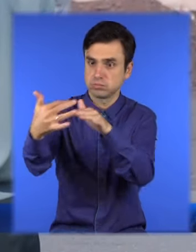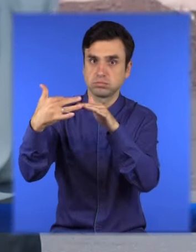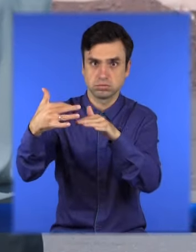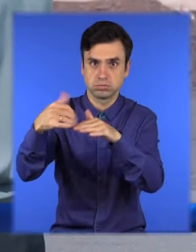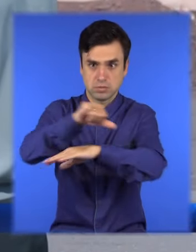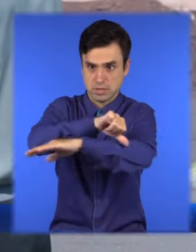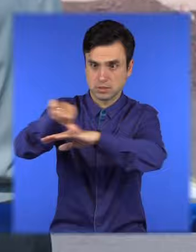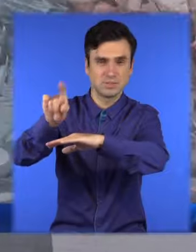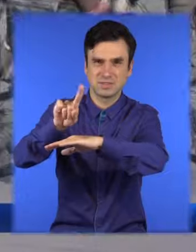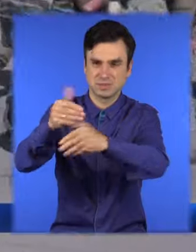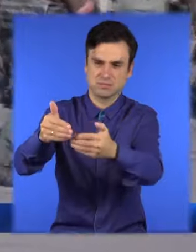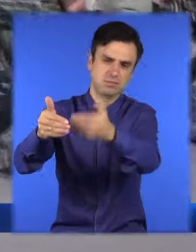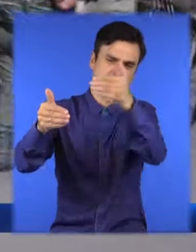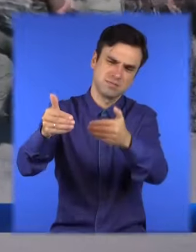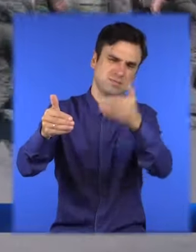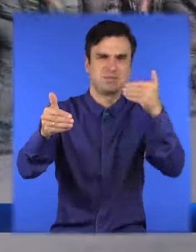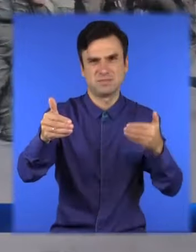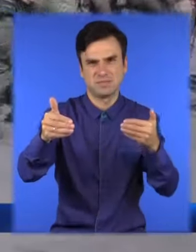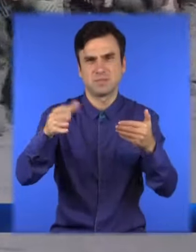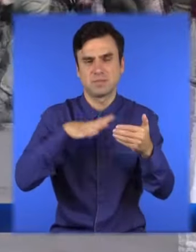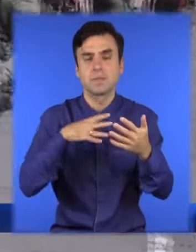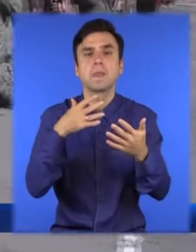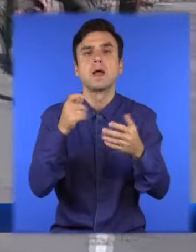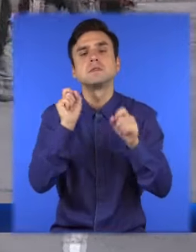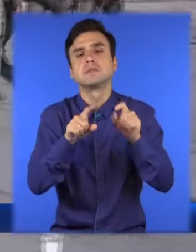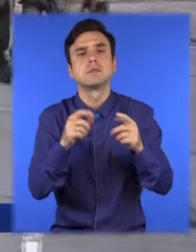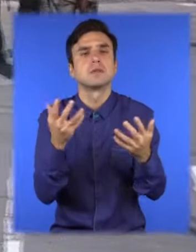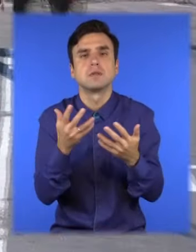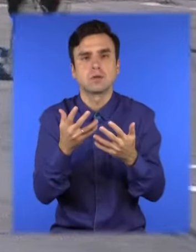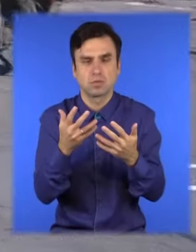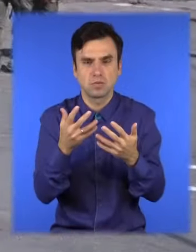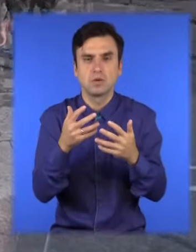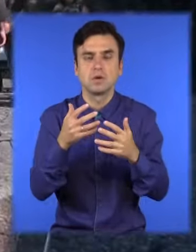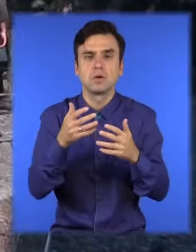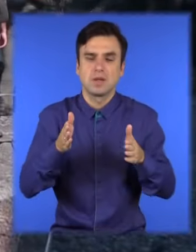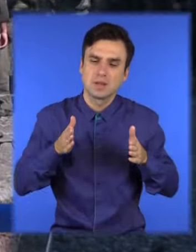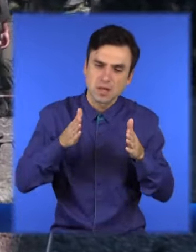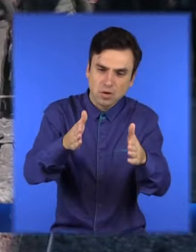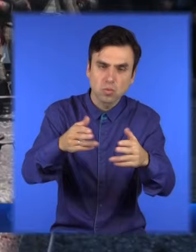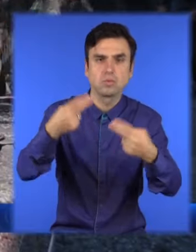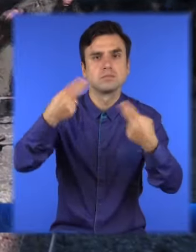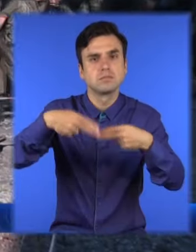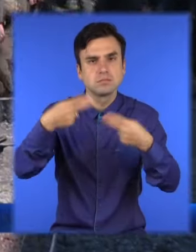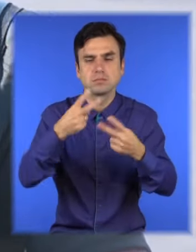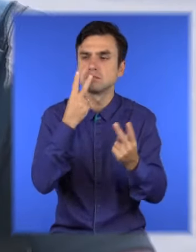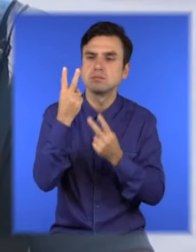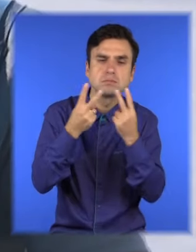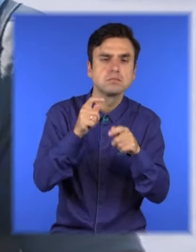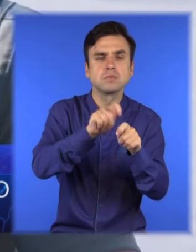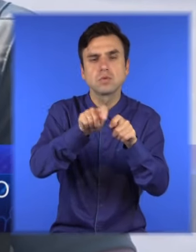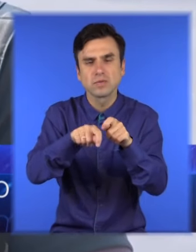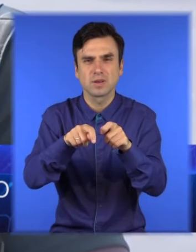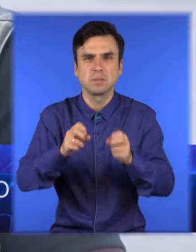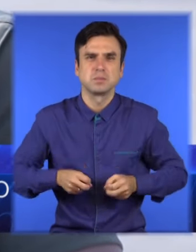задача – виявлення осіб, причетних до незаконних збройних формувань. Загалом таких затримали 20 чоловік.